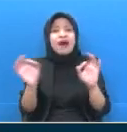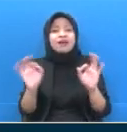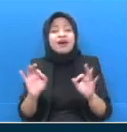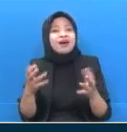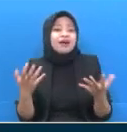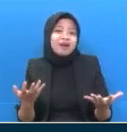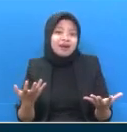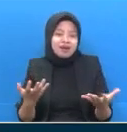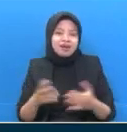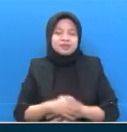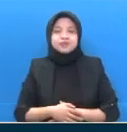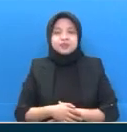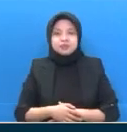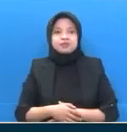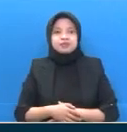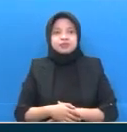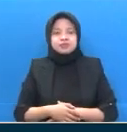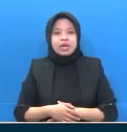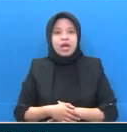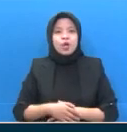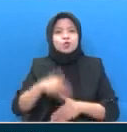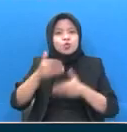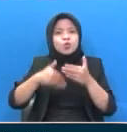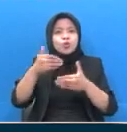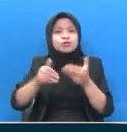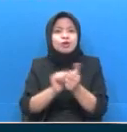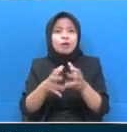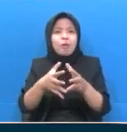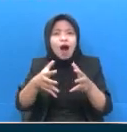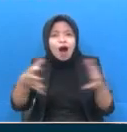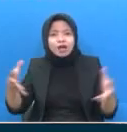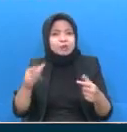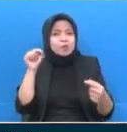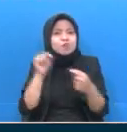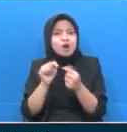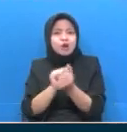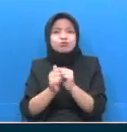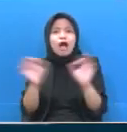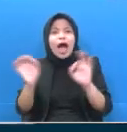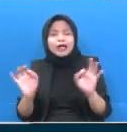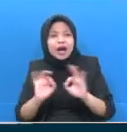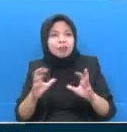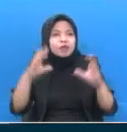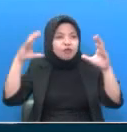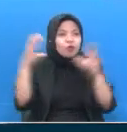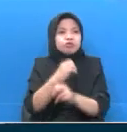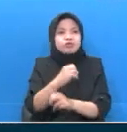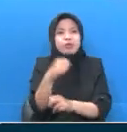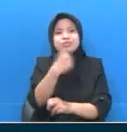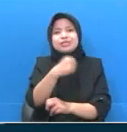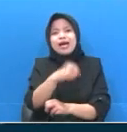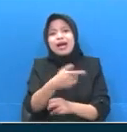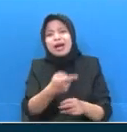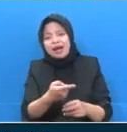berencana. Itu Mbak. Jadi terus melebar kemana-mana yang tidak pada fokus pada kasus yang sedang kita buka